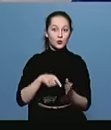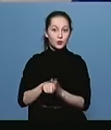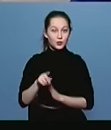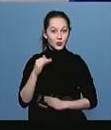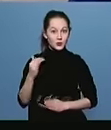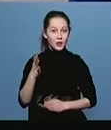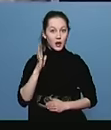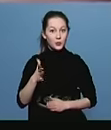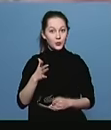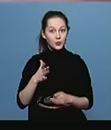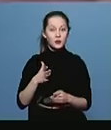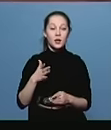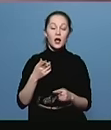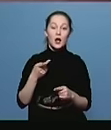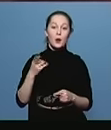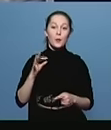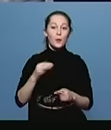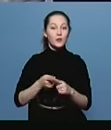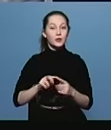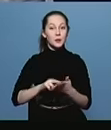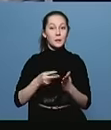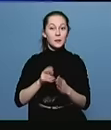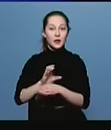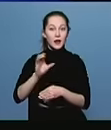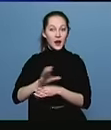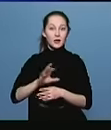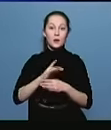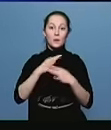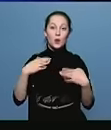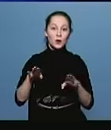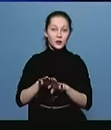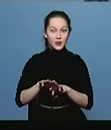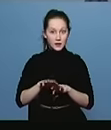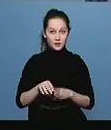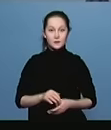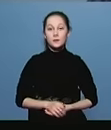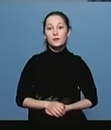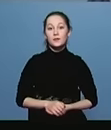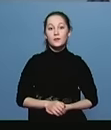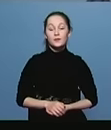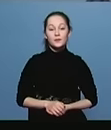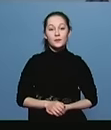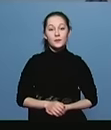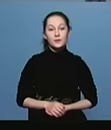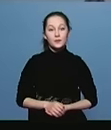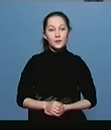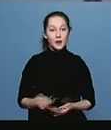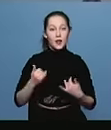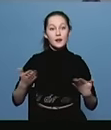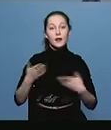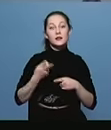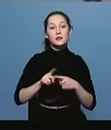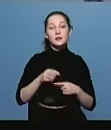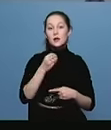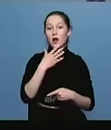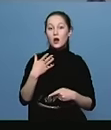на проектную мощность и выпускать до 7 тысяч таких автокомпонентов. Для нас это достаточно большой шаг, потому что